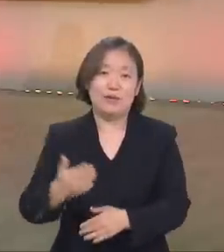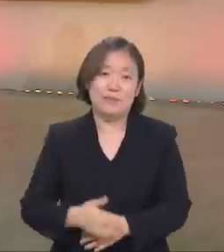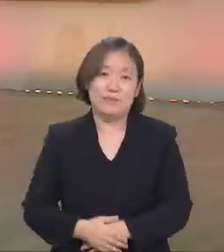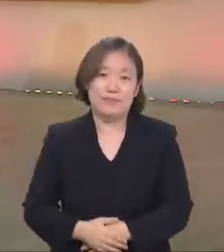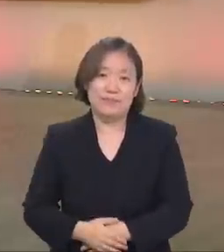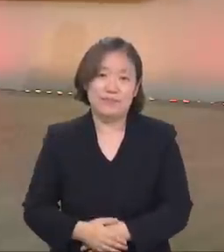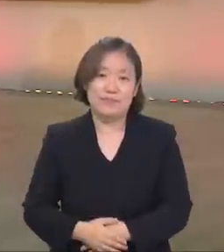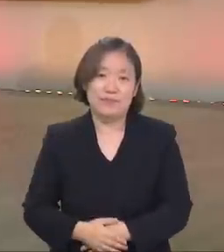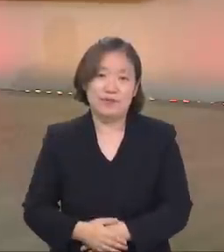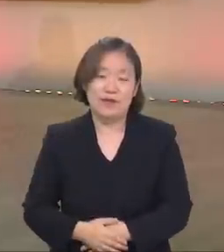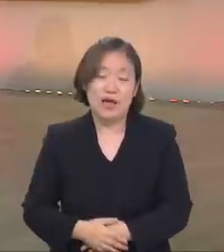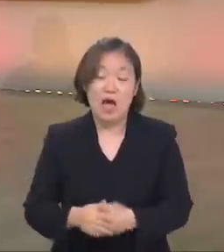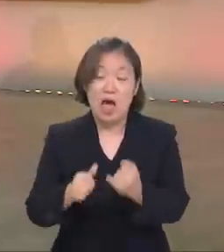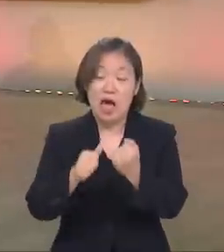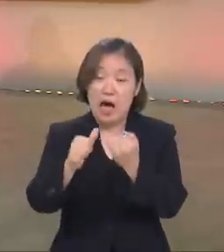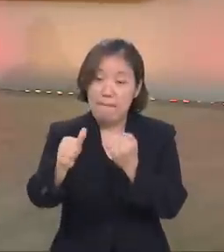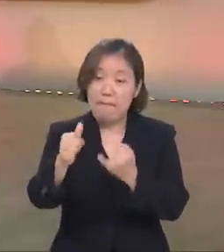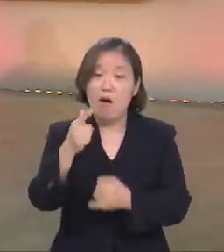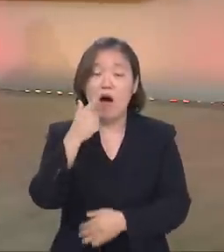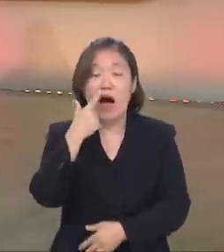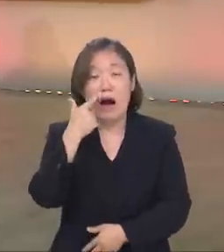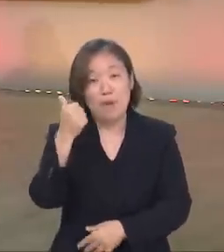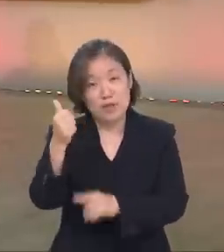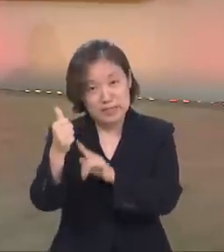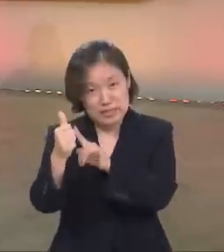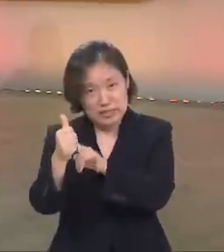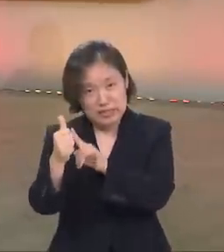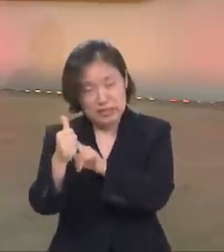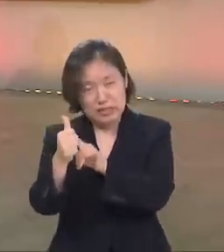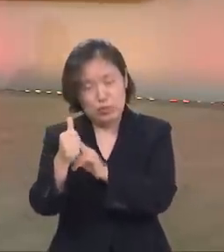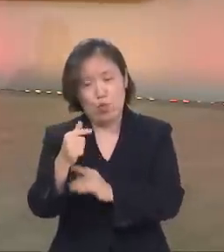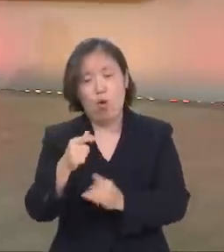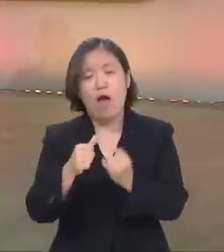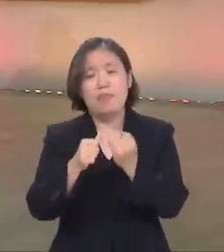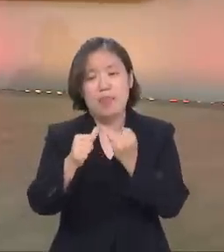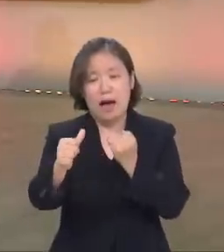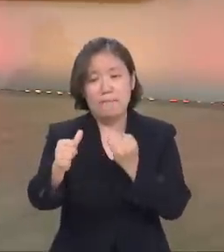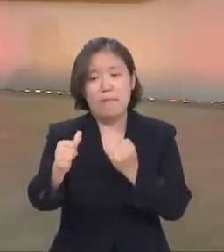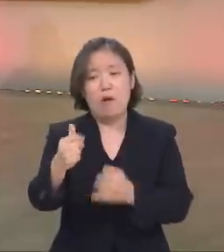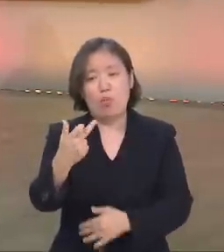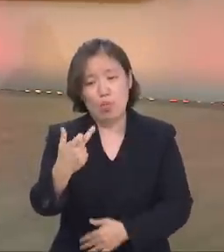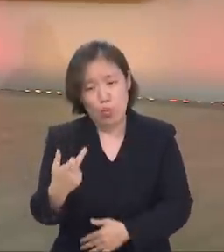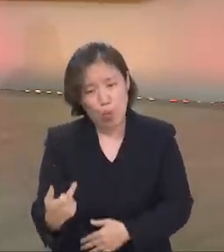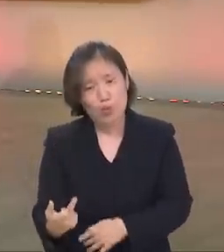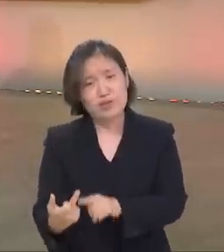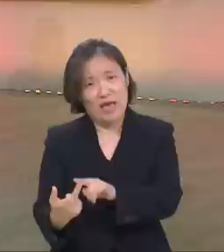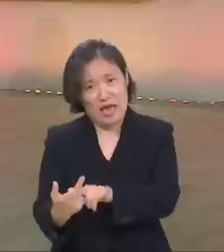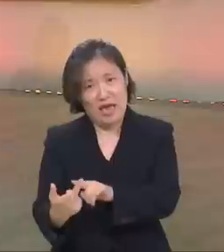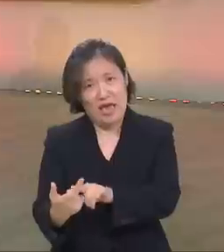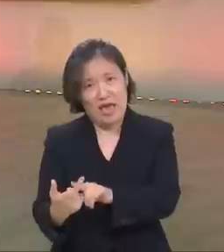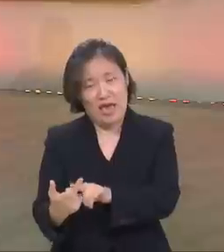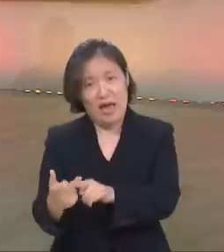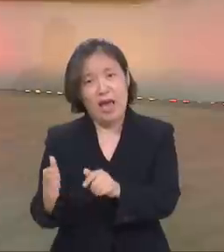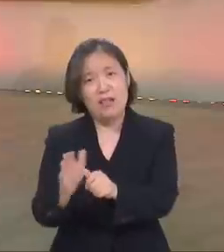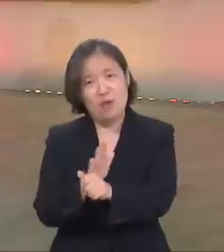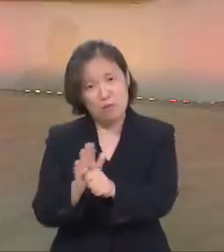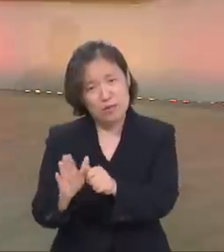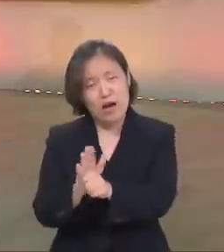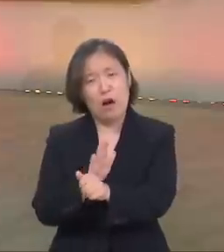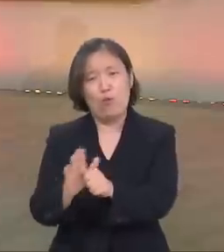시아버지 모시고 또 시동생들 또 뒷바라지도 해주면서 오로지 남편만